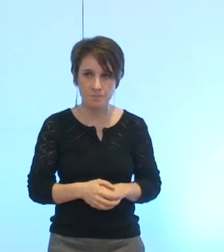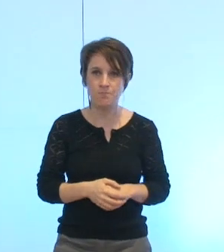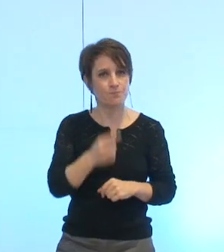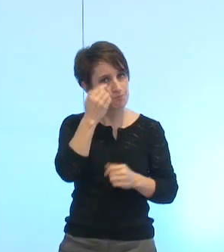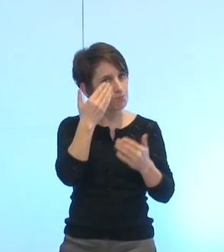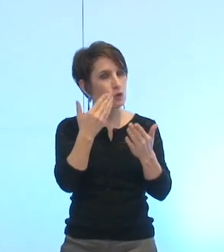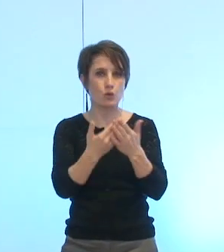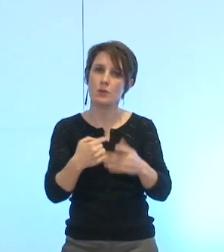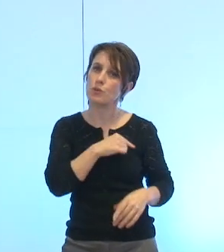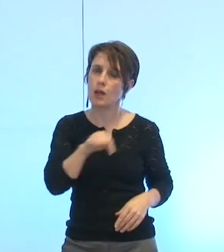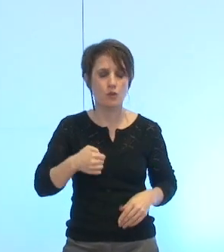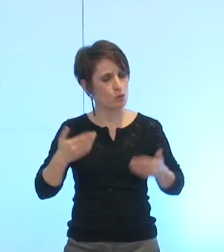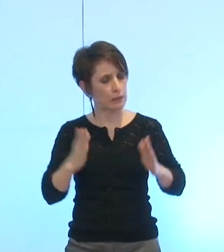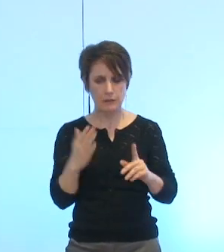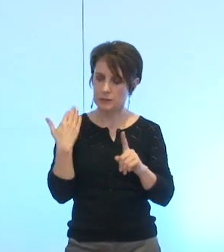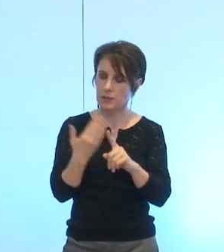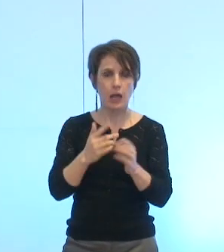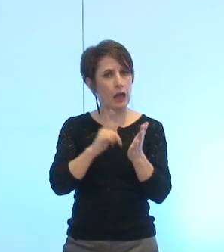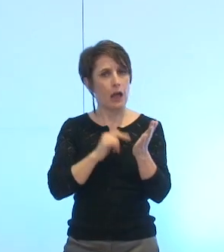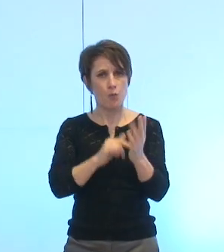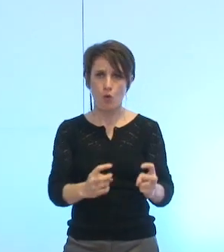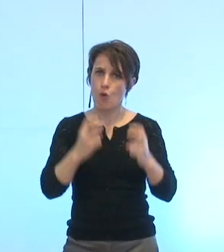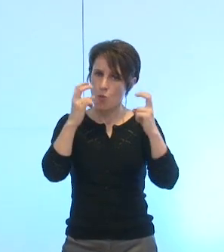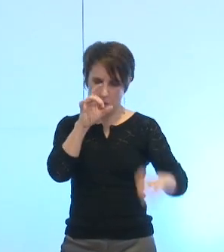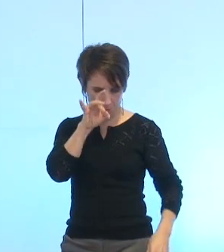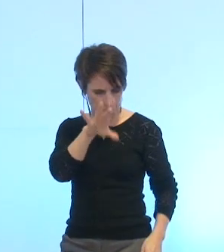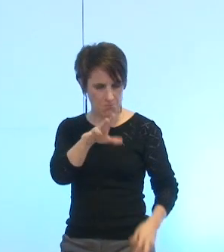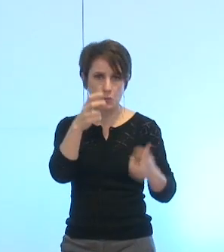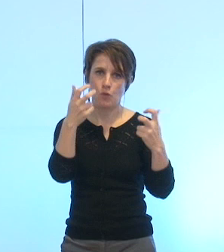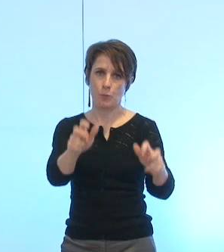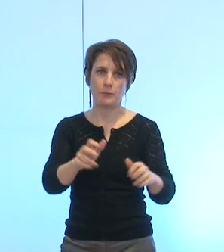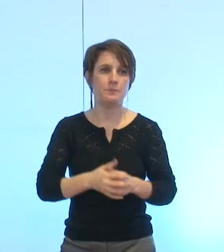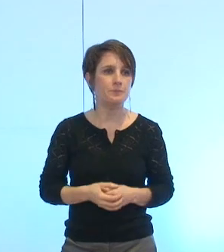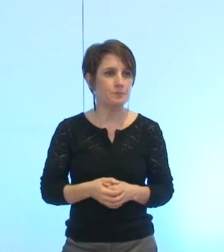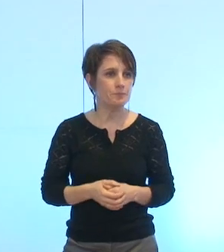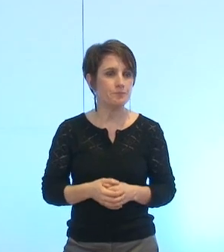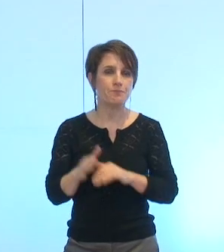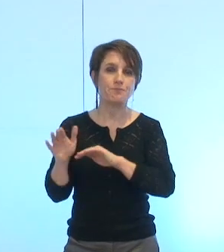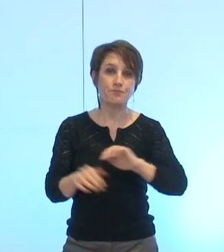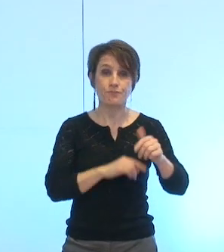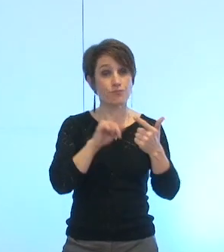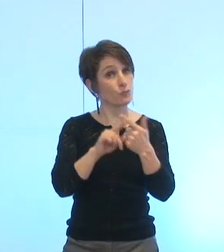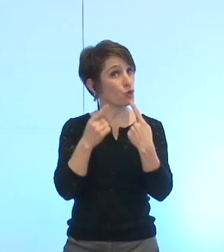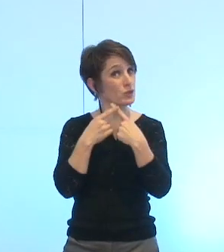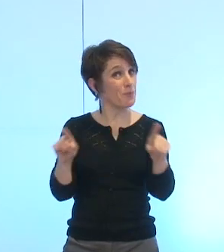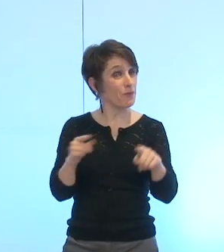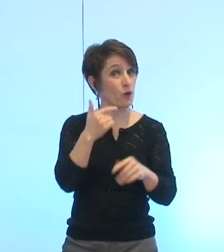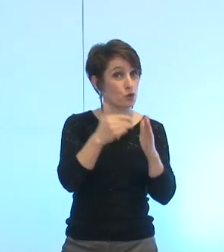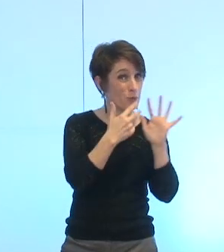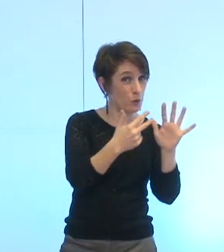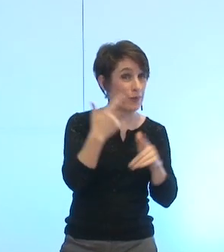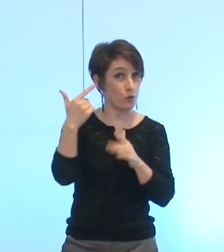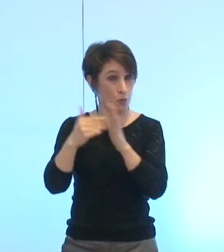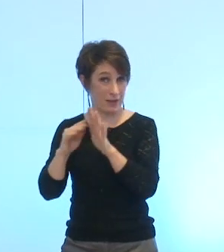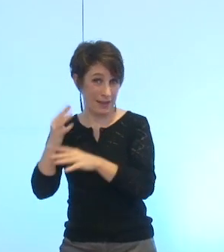augmenter ses impôts deè différ majeure elle aussi avec la